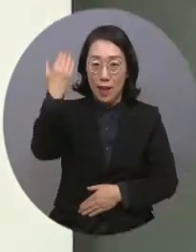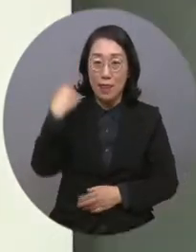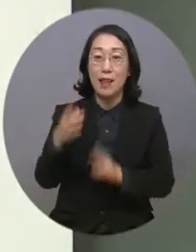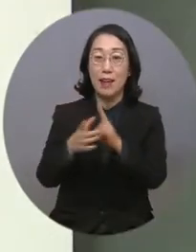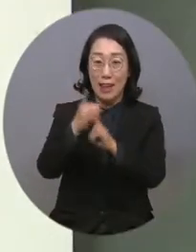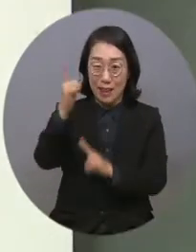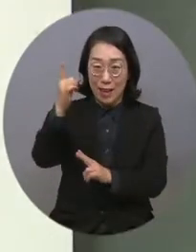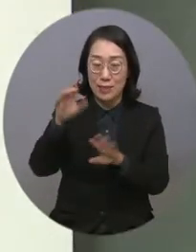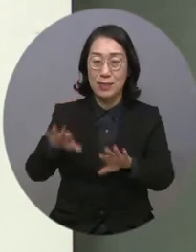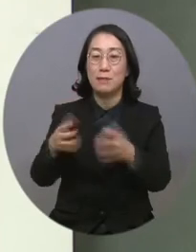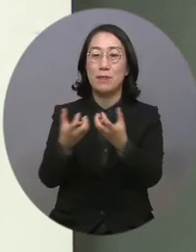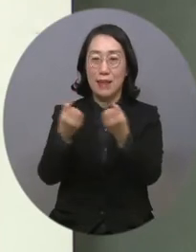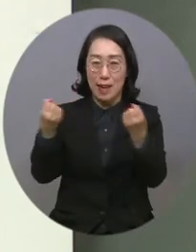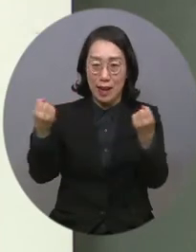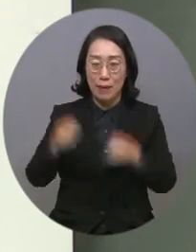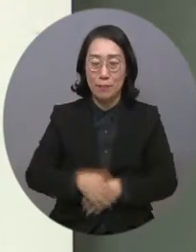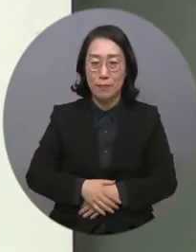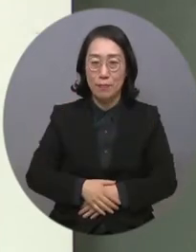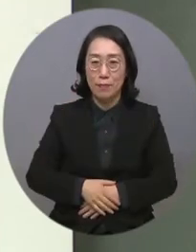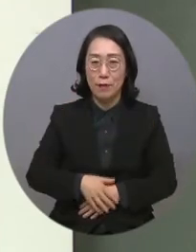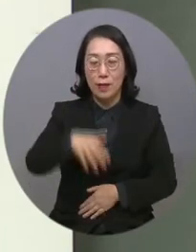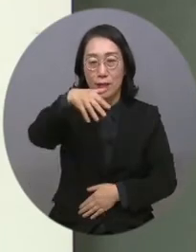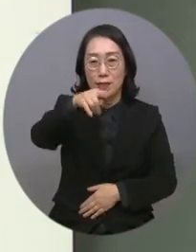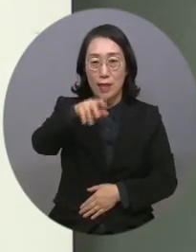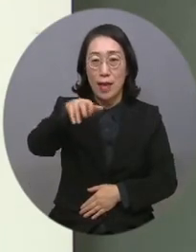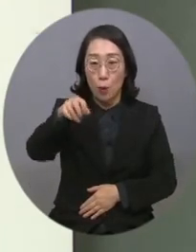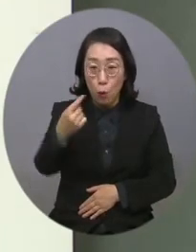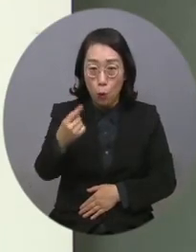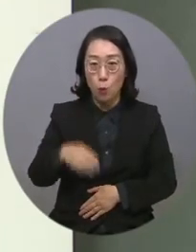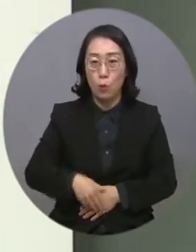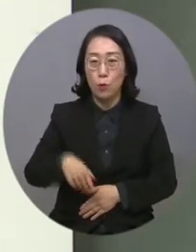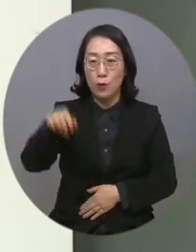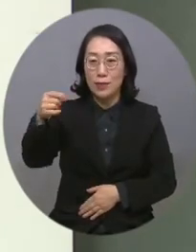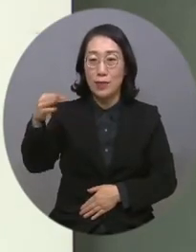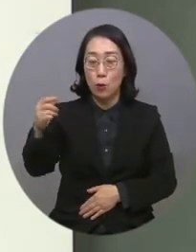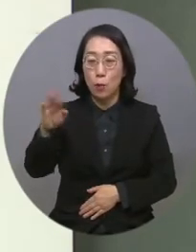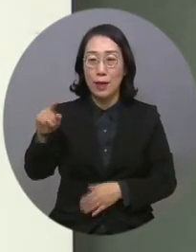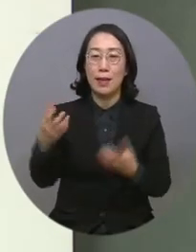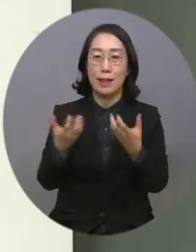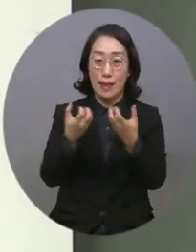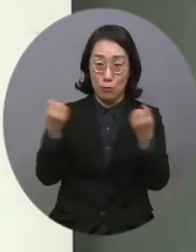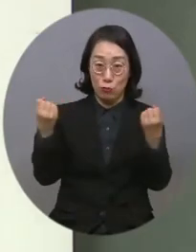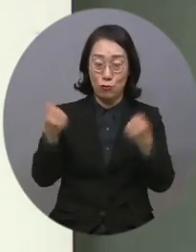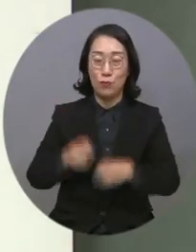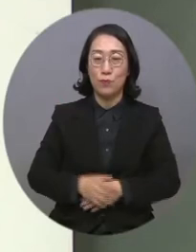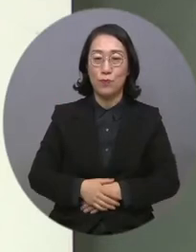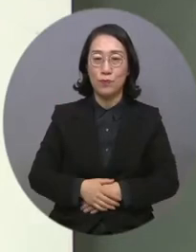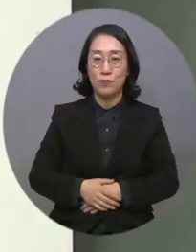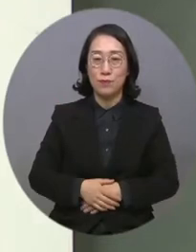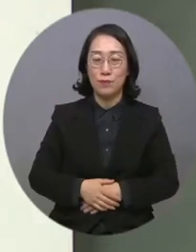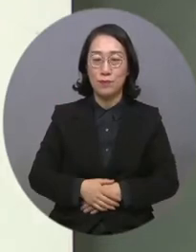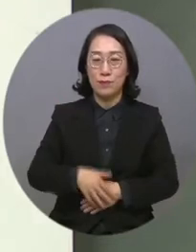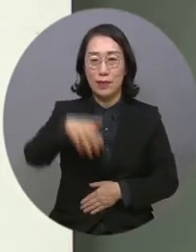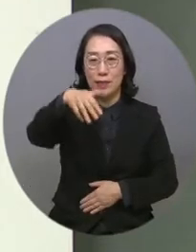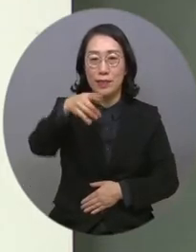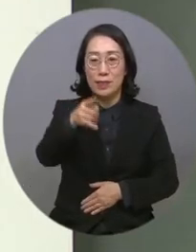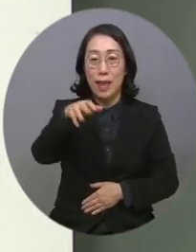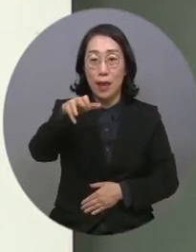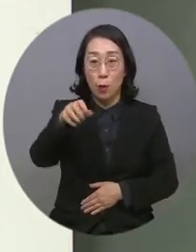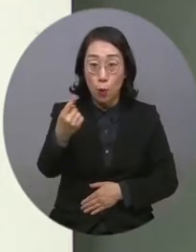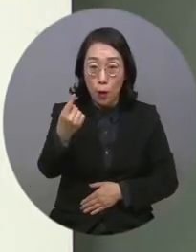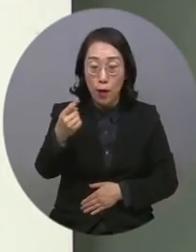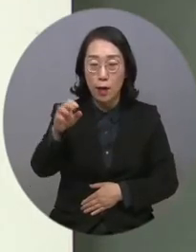예, 예. 그래서 이제는 체코 슬라바키아 이렇게 얘기하죠. 네. 그런데 이 체코의 프라하에